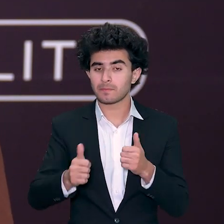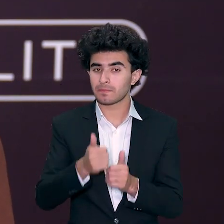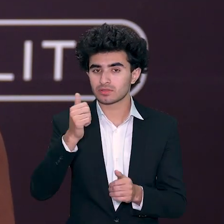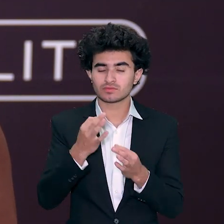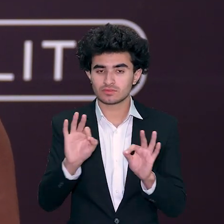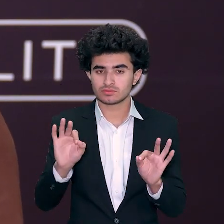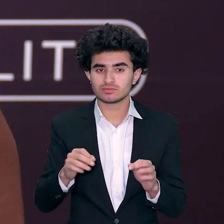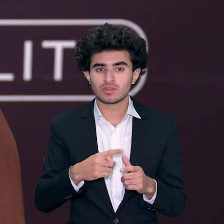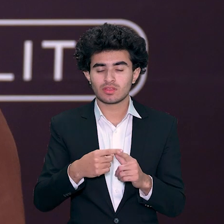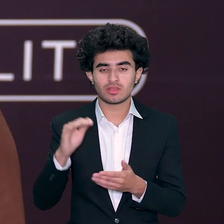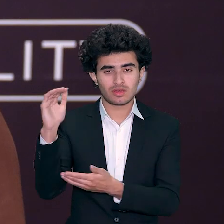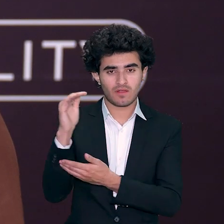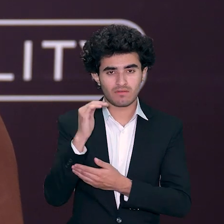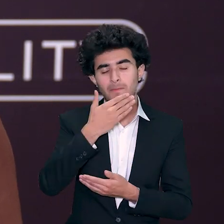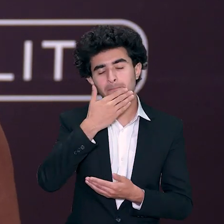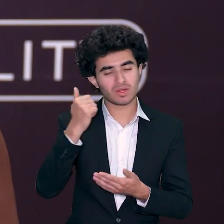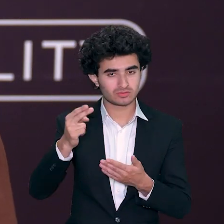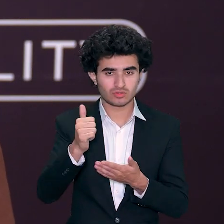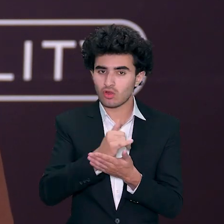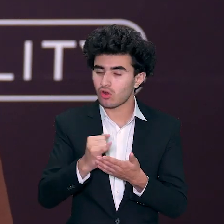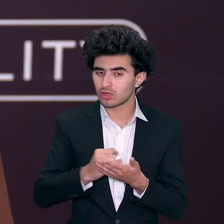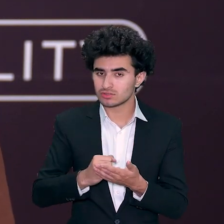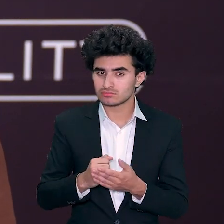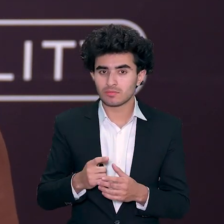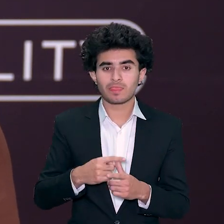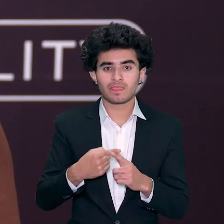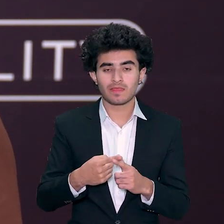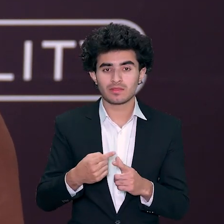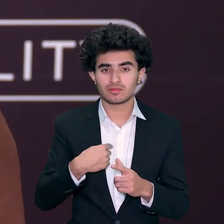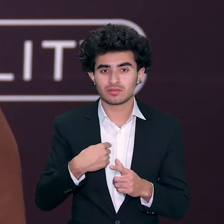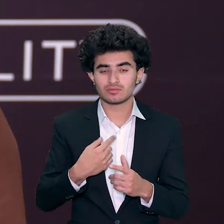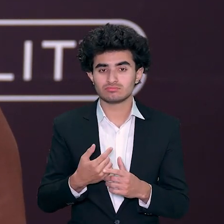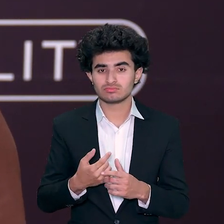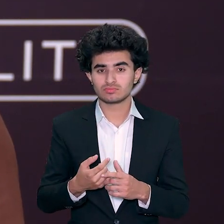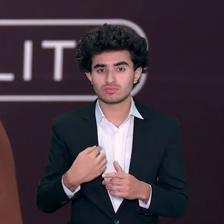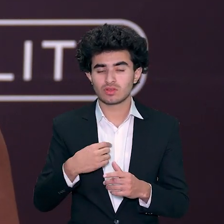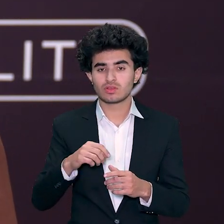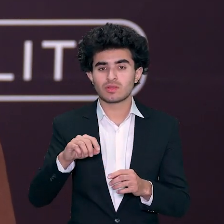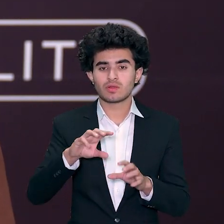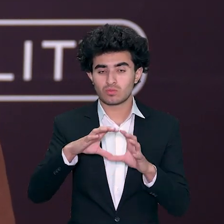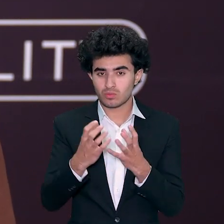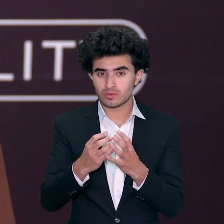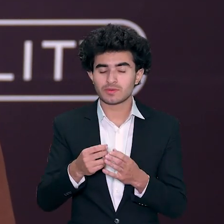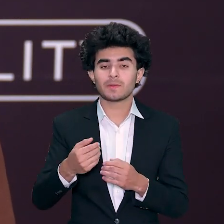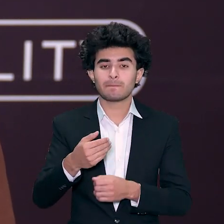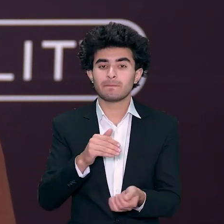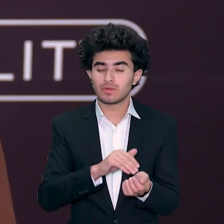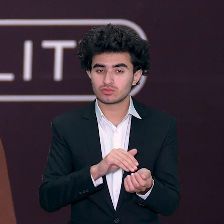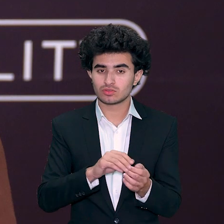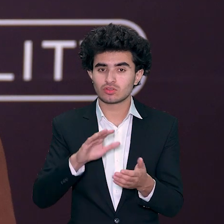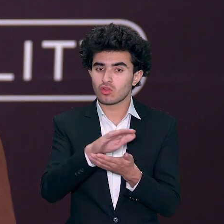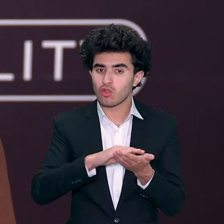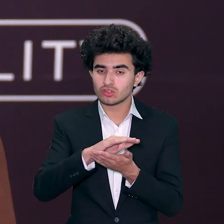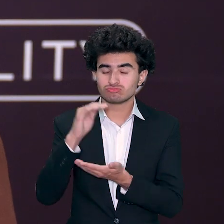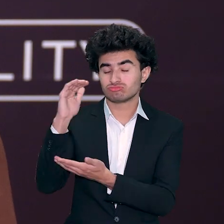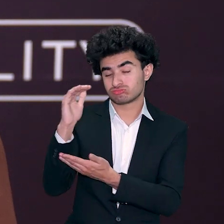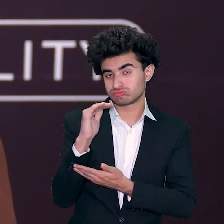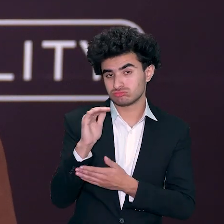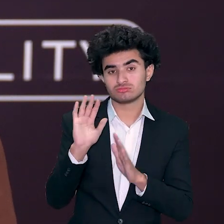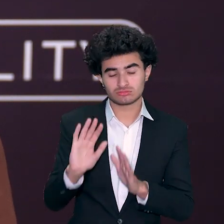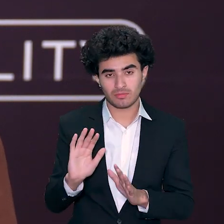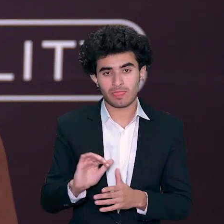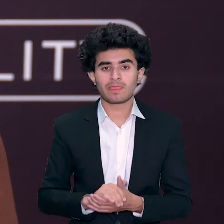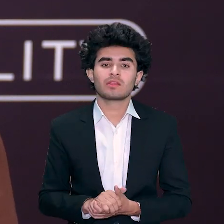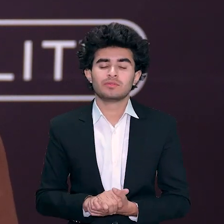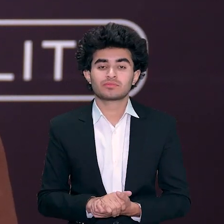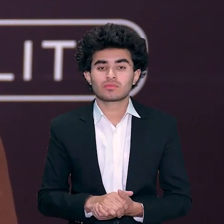سے آئی گاٹ دیٹ ڈسٹنکشن اینڈ along with that the best miniaturist award اور مجھے پھر کنگ